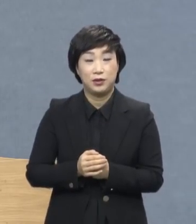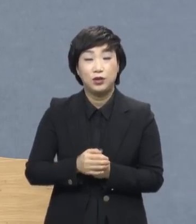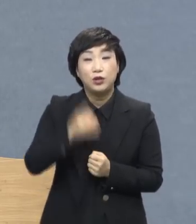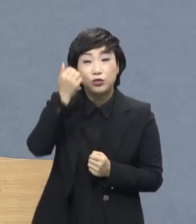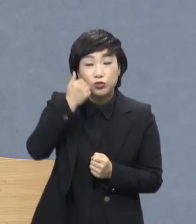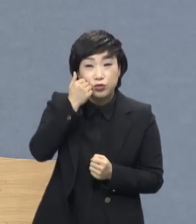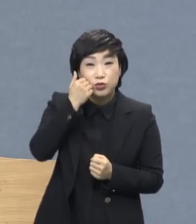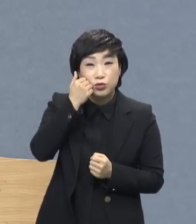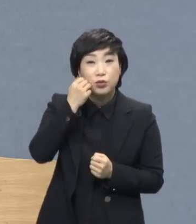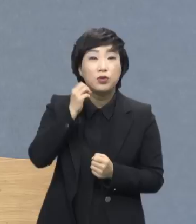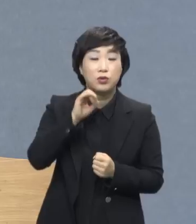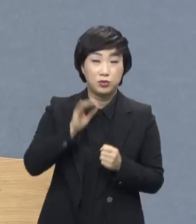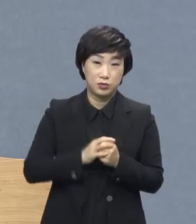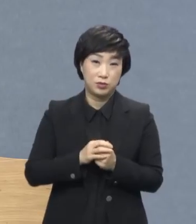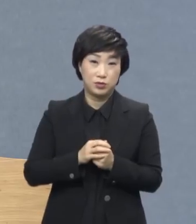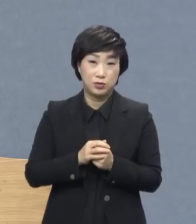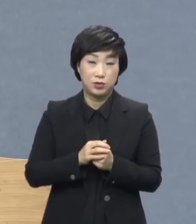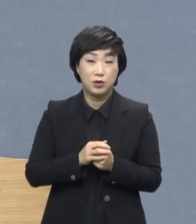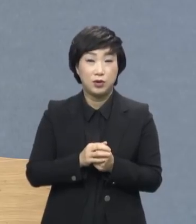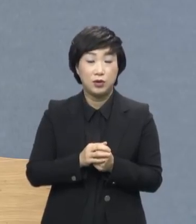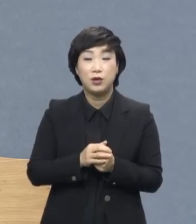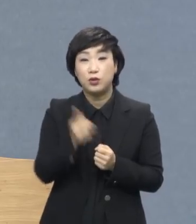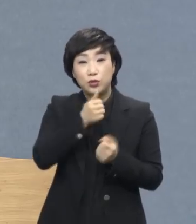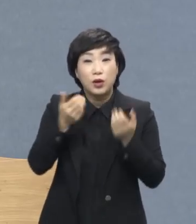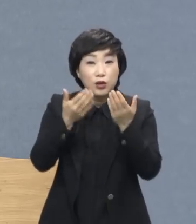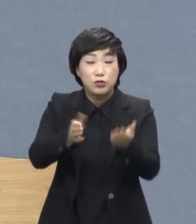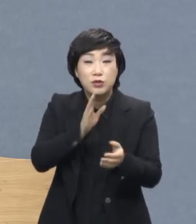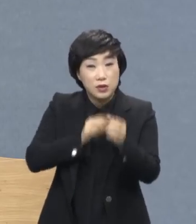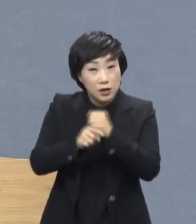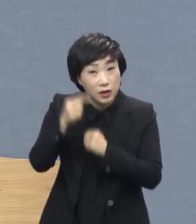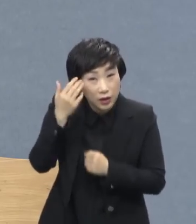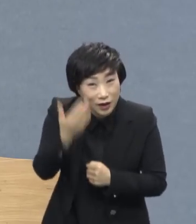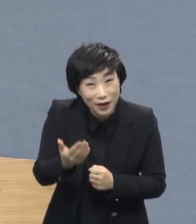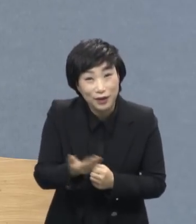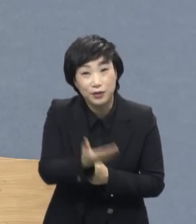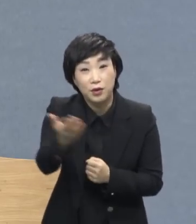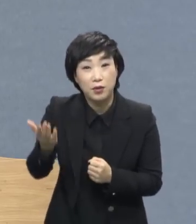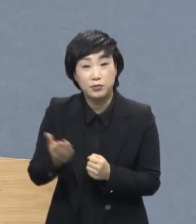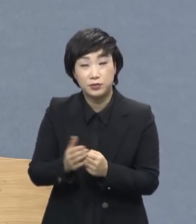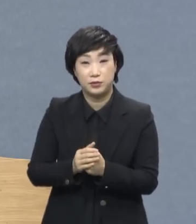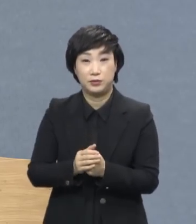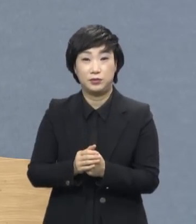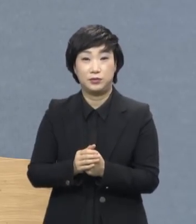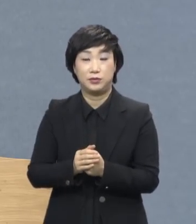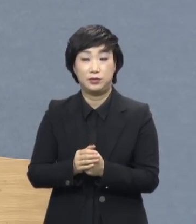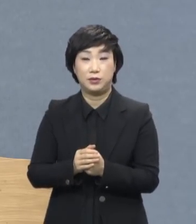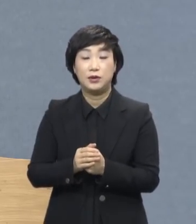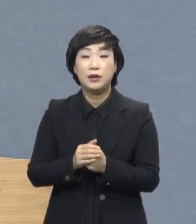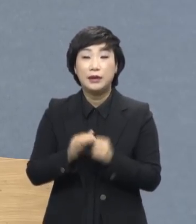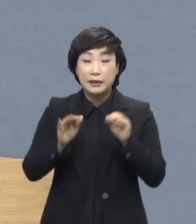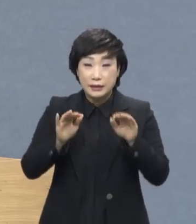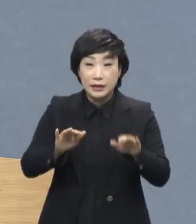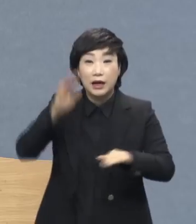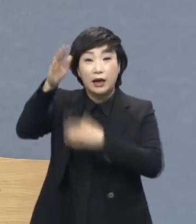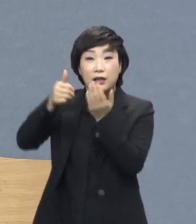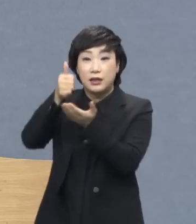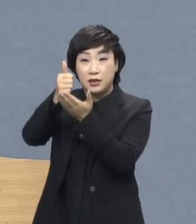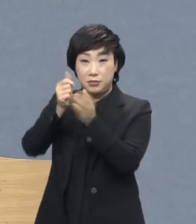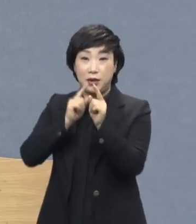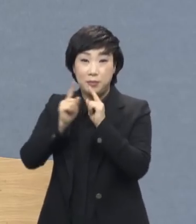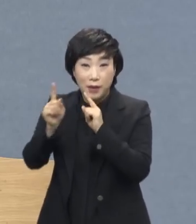누구에게 말하는 진리냐? 라고 할 때 이 하나님의